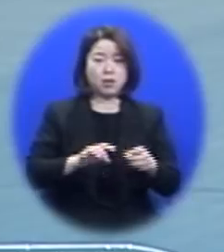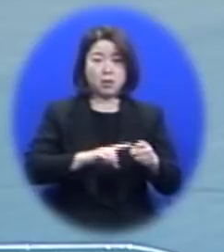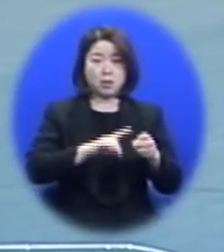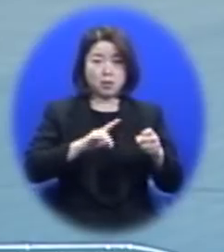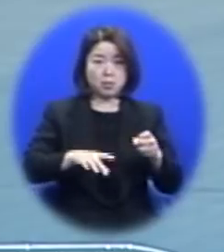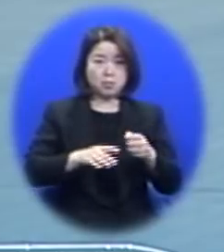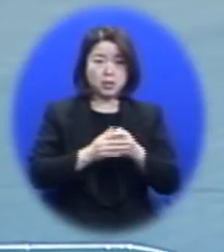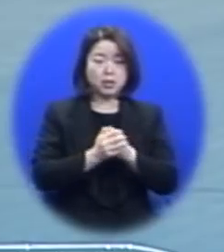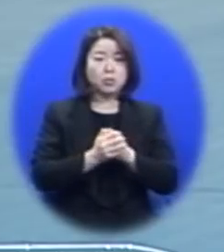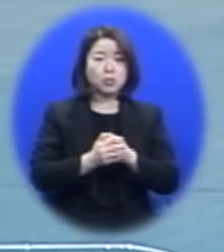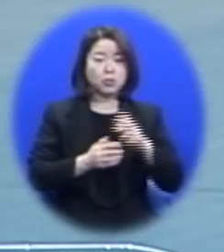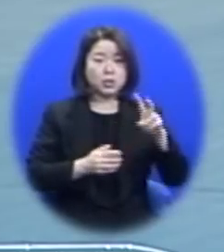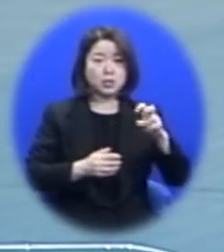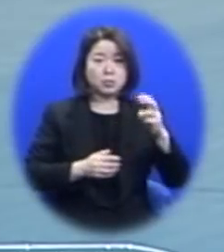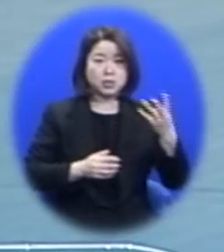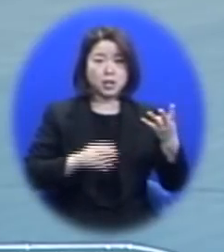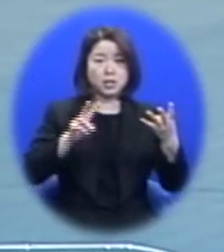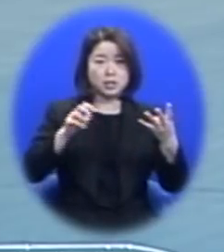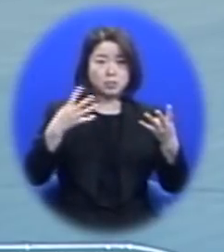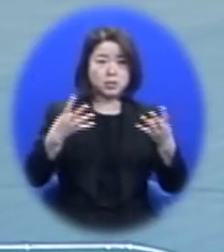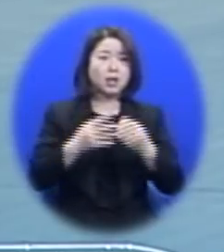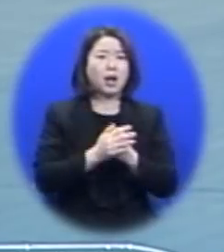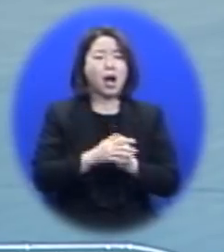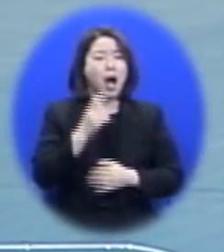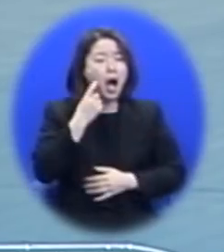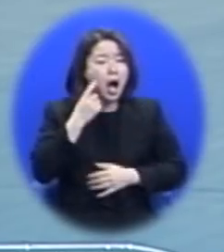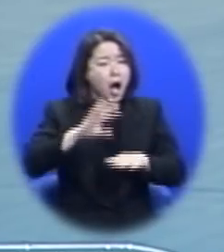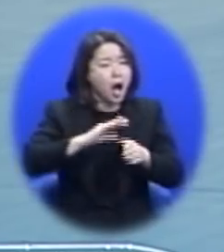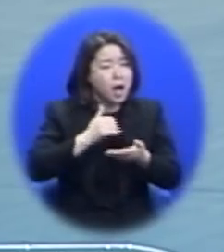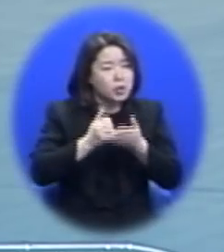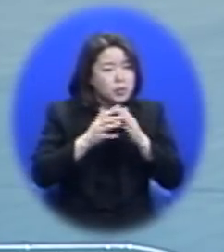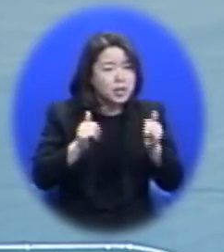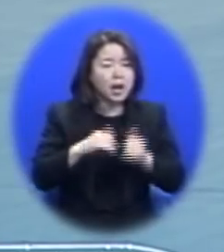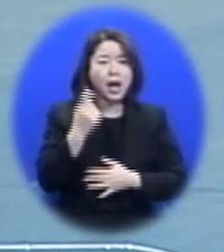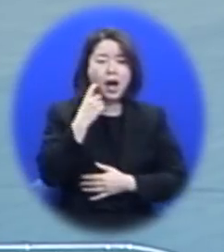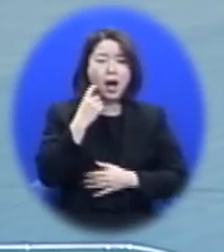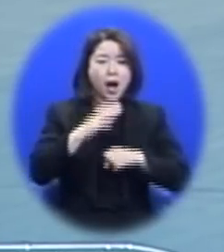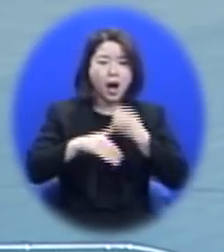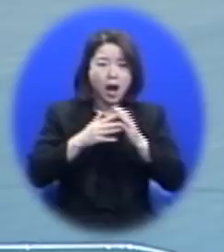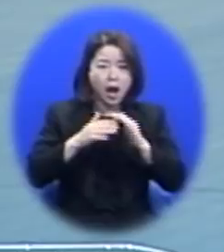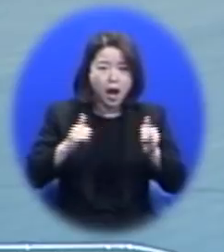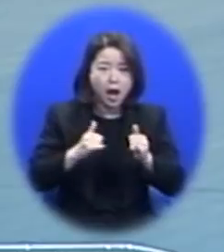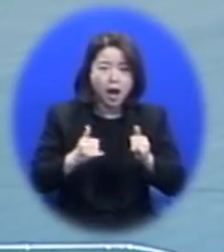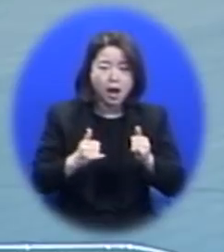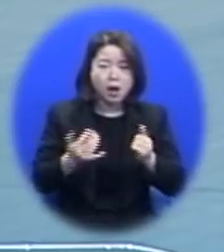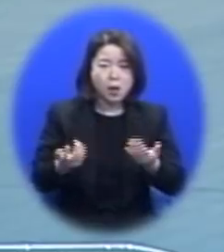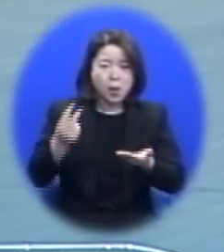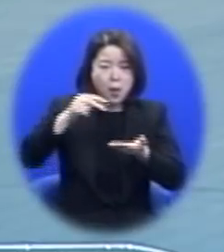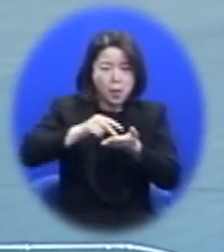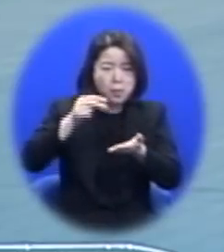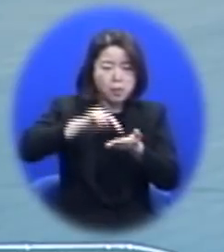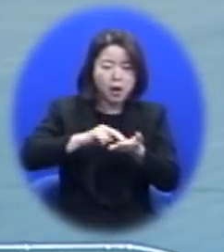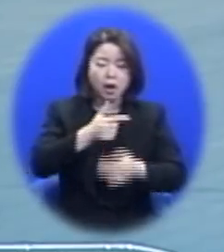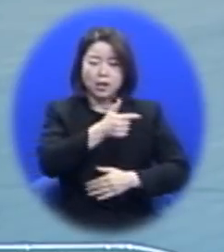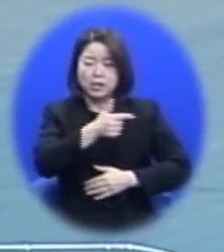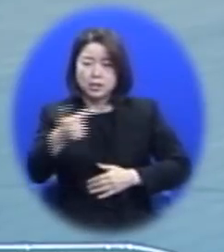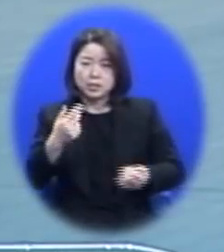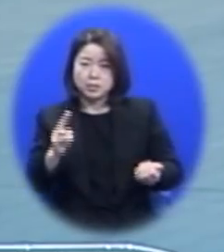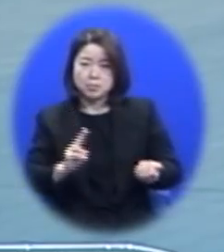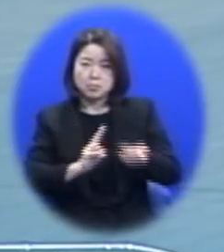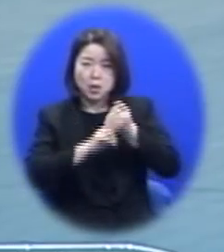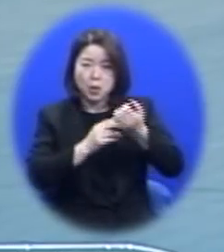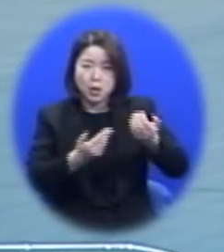24장 24절에 보면 거짓 그리스도들과 거짓 선지자들이 일어나 큰 표적과 기사를